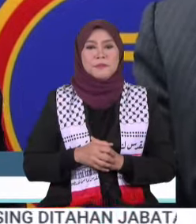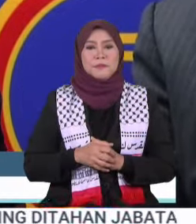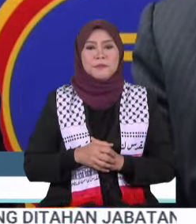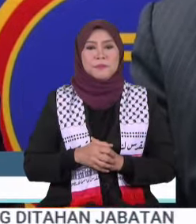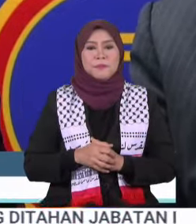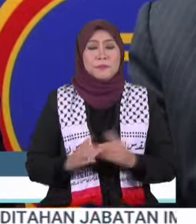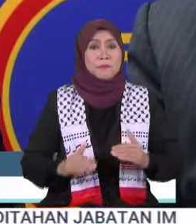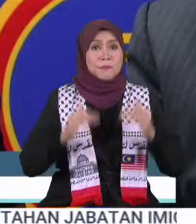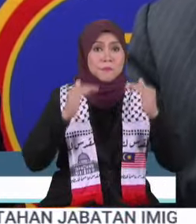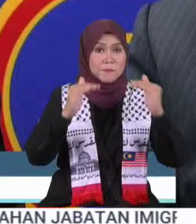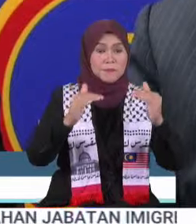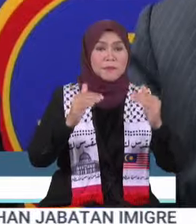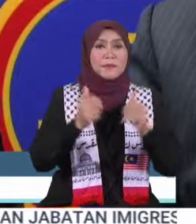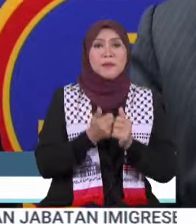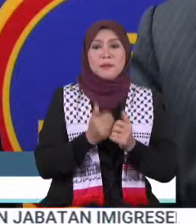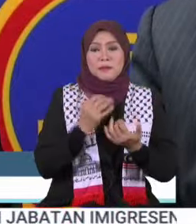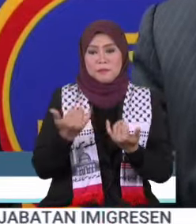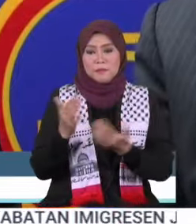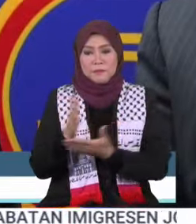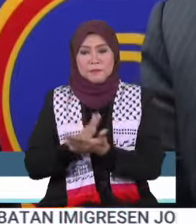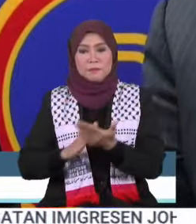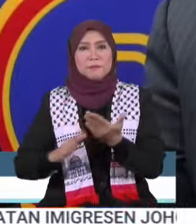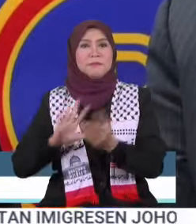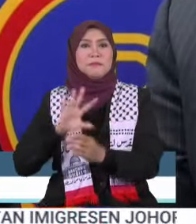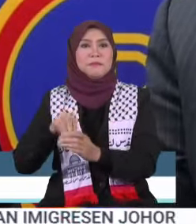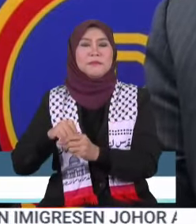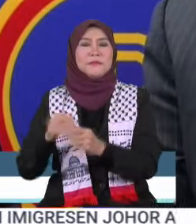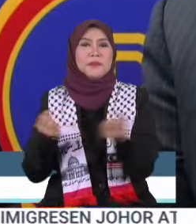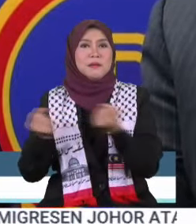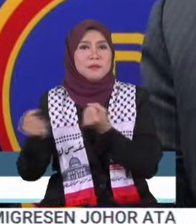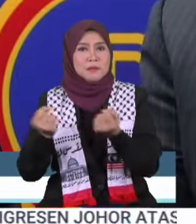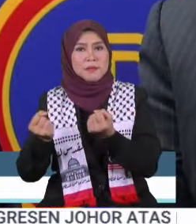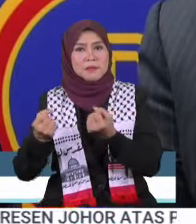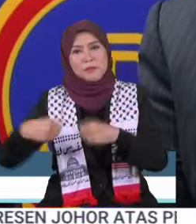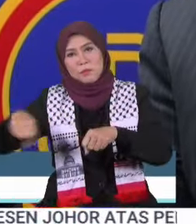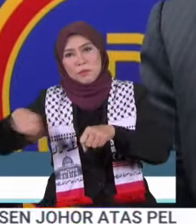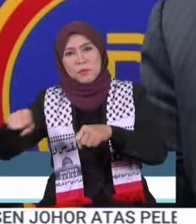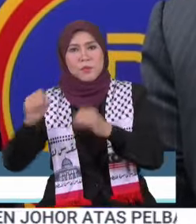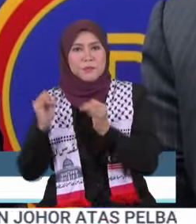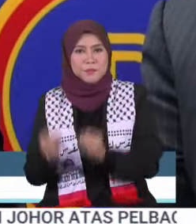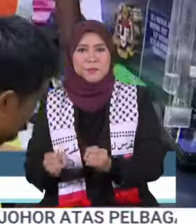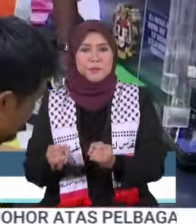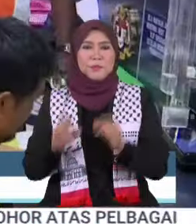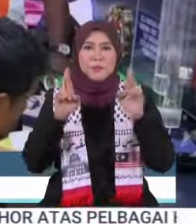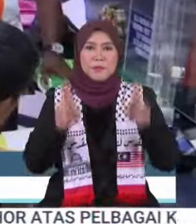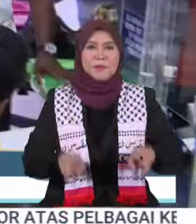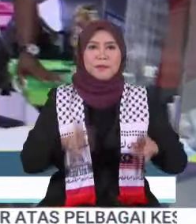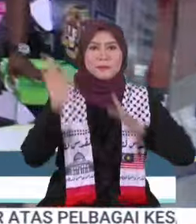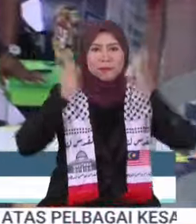mana pada peringkat permulaannya hanya melibatkan kenderaan persendirian individu ataupun untuk